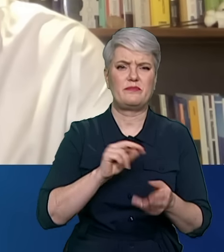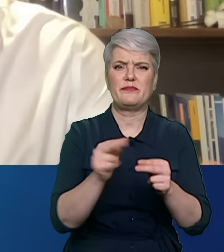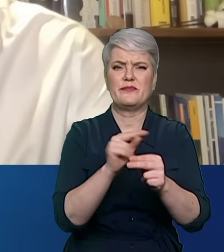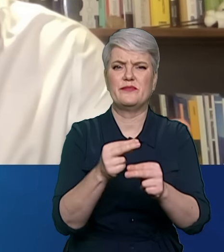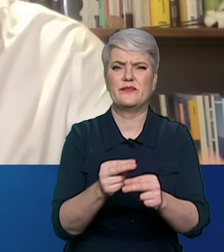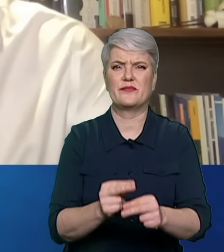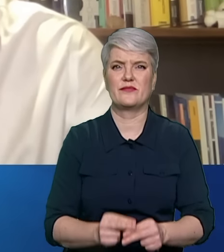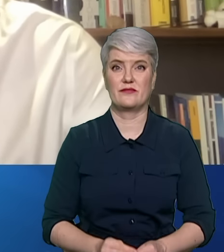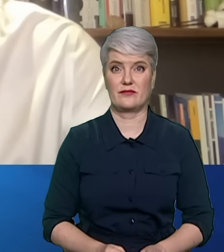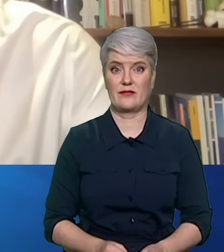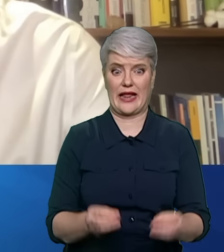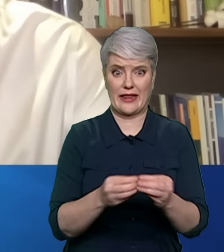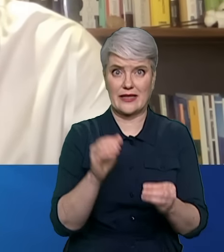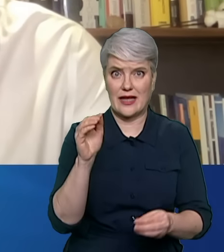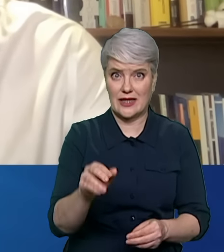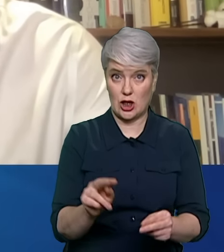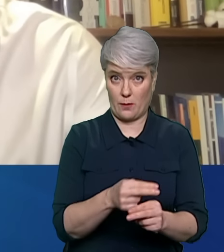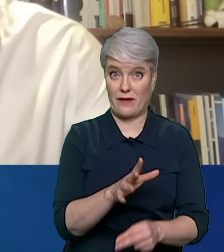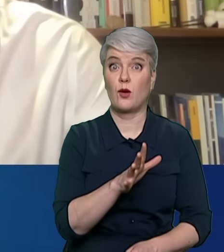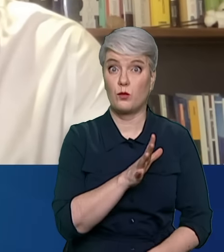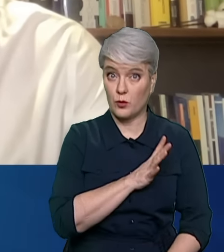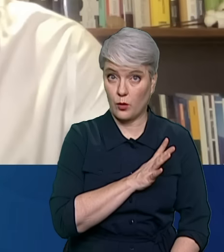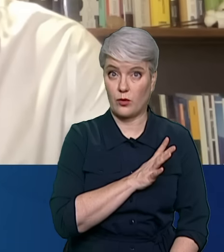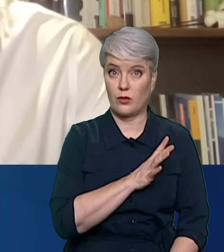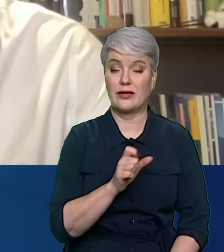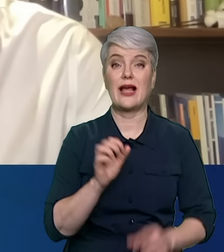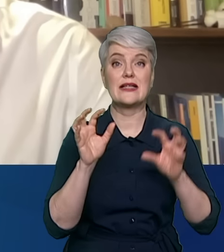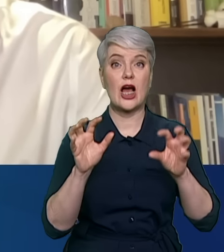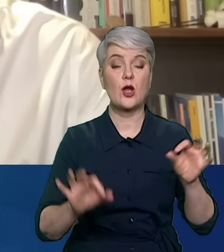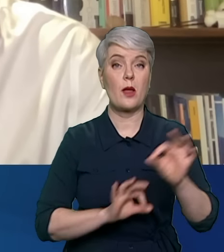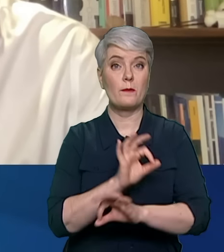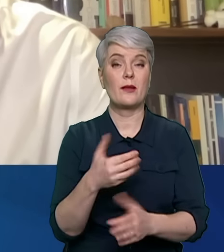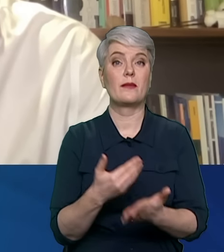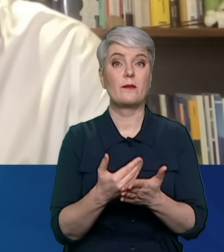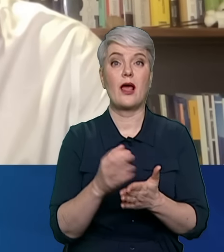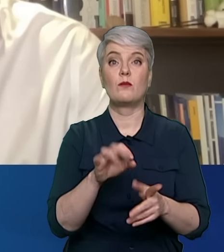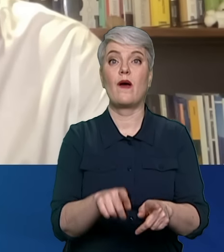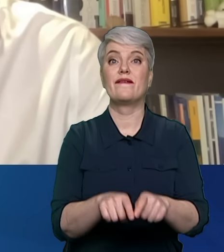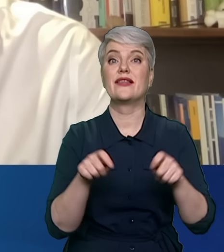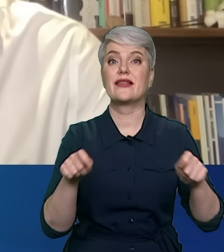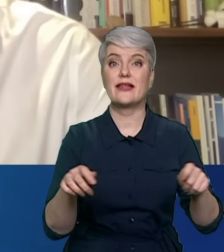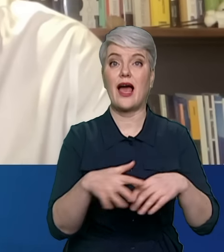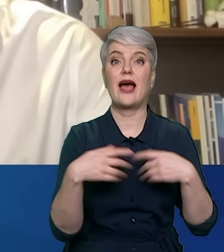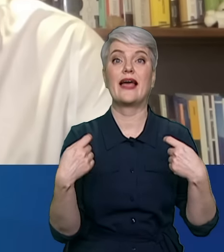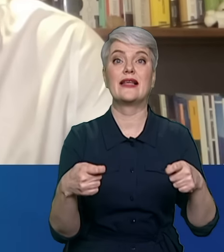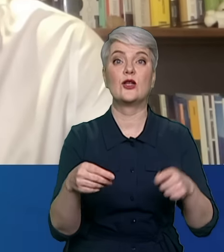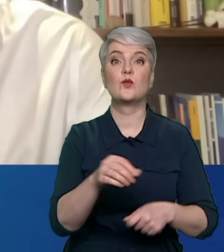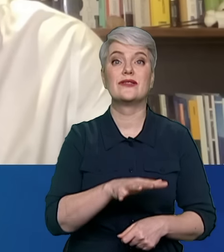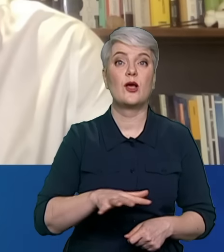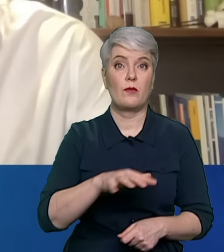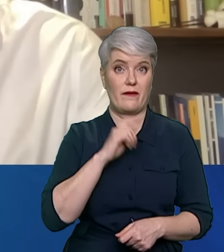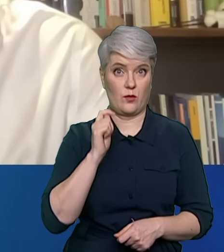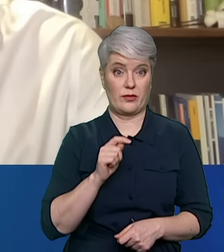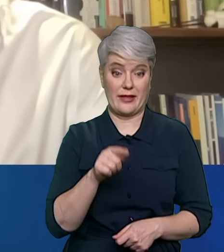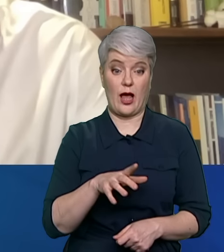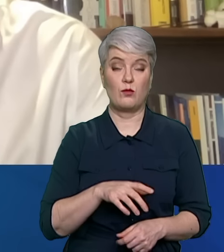ви кажете, там навіть 10 тисяч правок у нас було з законопроектом про, наприклад, відкриття ринку землі в Україні. Угу. І там була просто